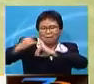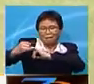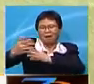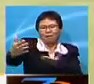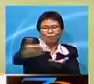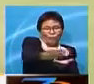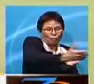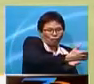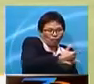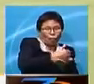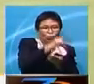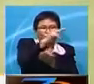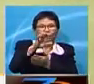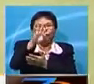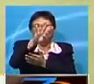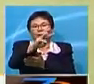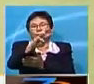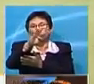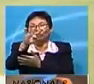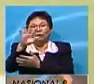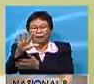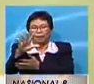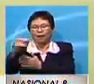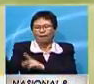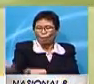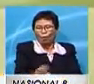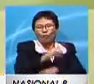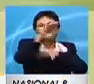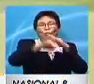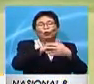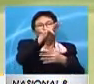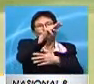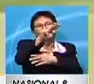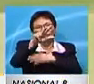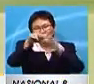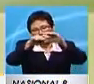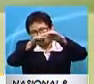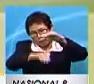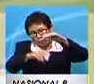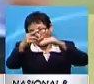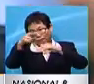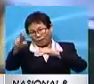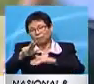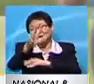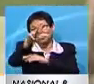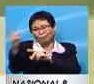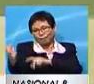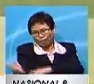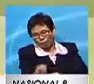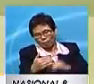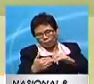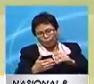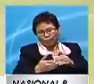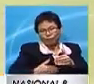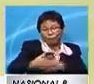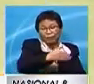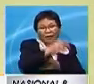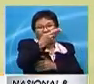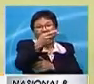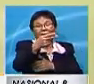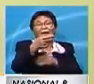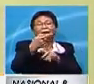mengumpul 265 pukulan keseluruhan 23 di bawah par tiga pukulan mengatasi hideki